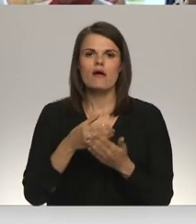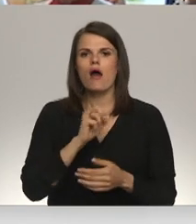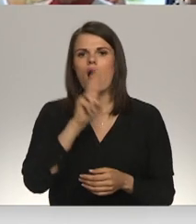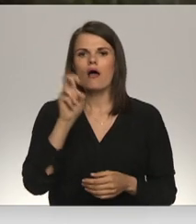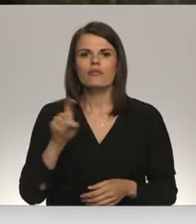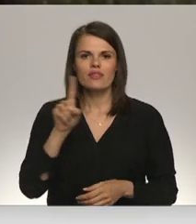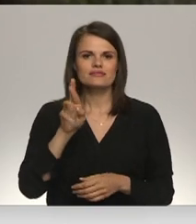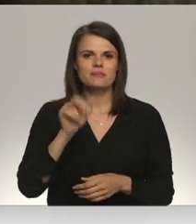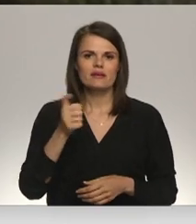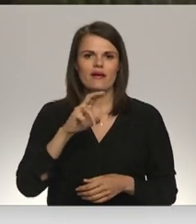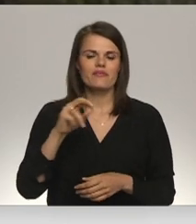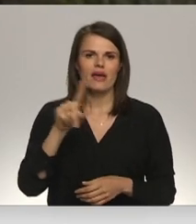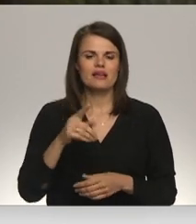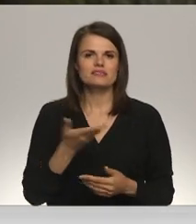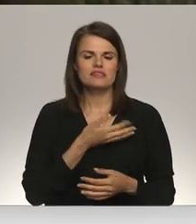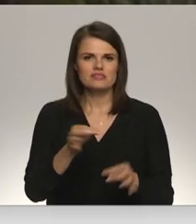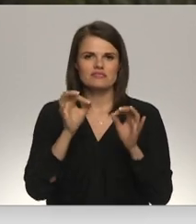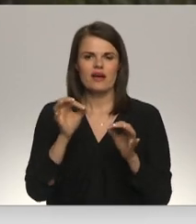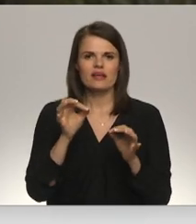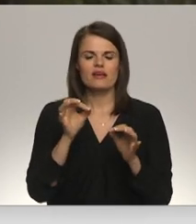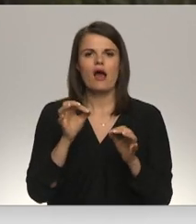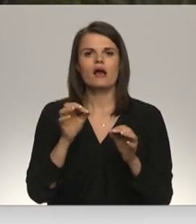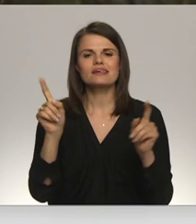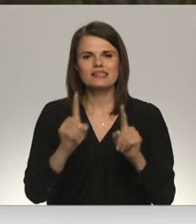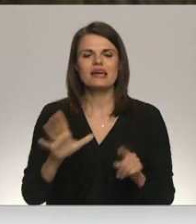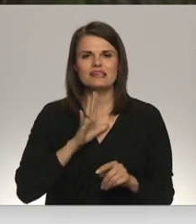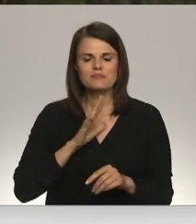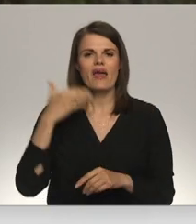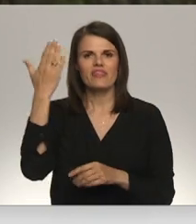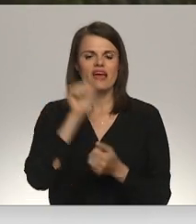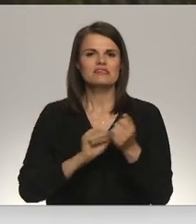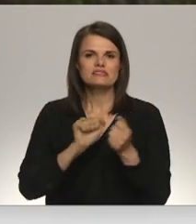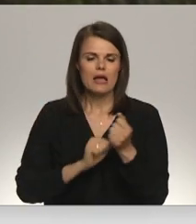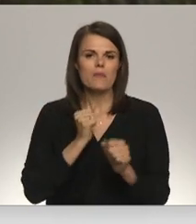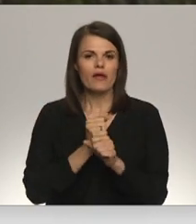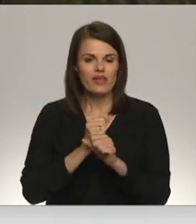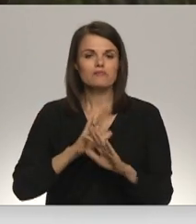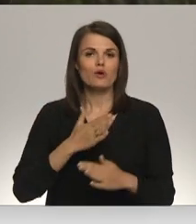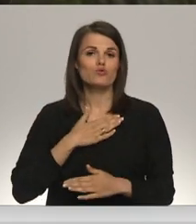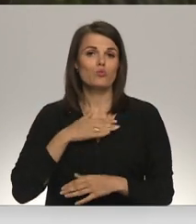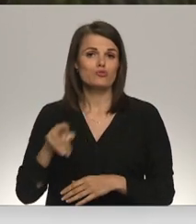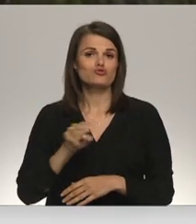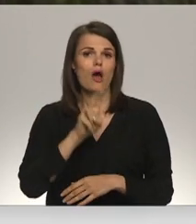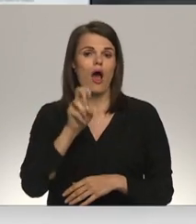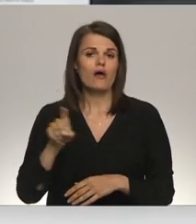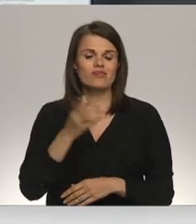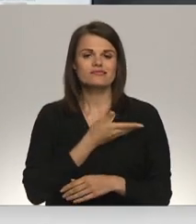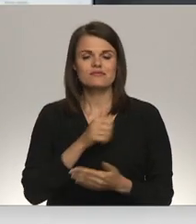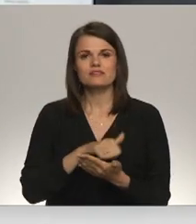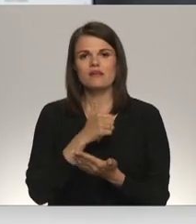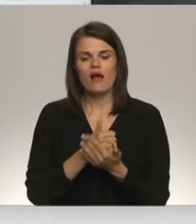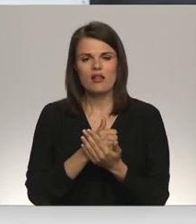Brigaderes dzīves stūrakmeņi bija Dievs, daba, darbs, tad mūsu Annas dzīves stūrakmeņi